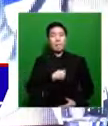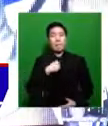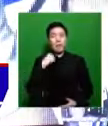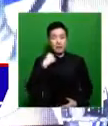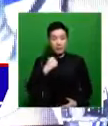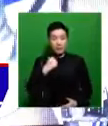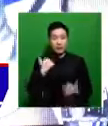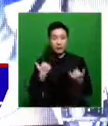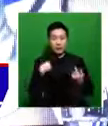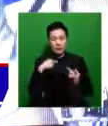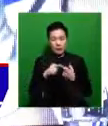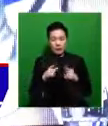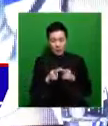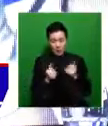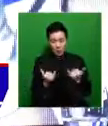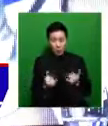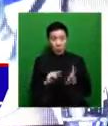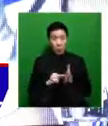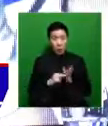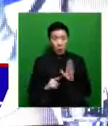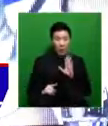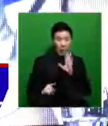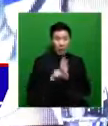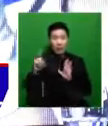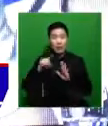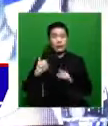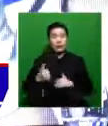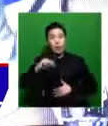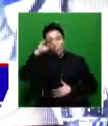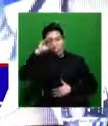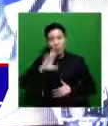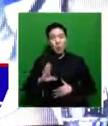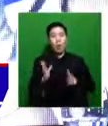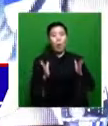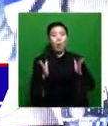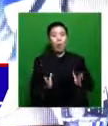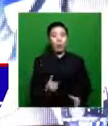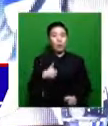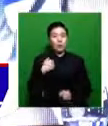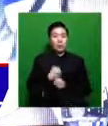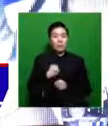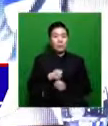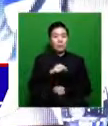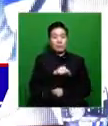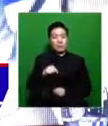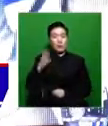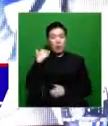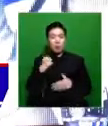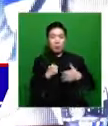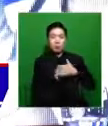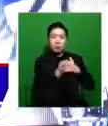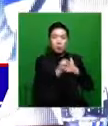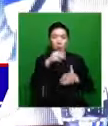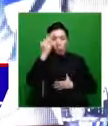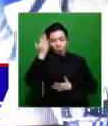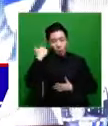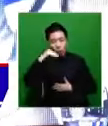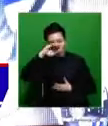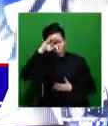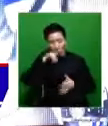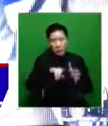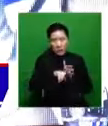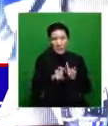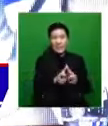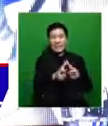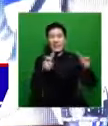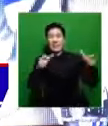สิ่งที่เกิดขึ้นในวันนี้ไม่ใช่ครั้งแรกของกรมควบคุมโรคครับบุคลากรที่เคยต่อสู้กับการระบาดนะครับใ